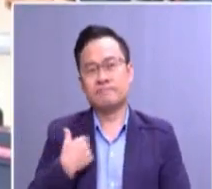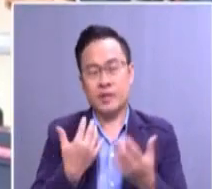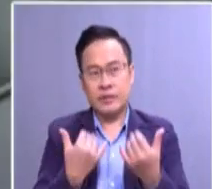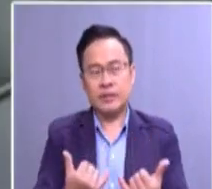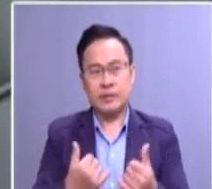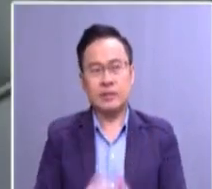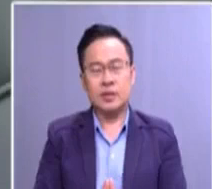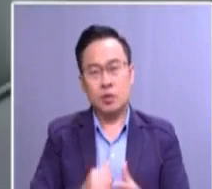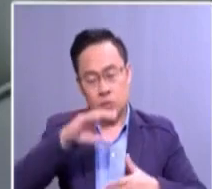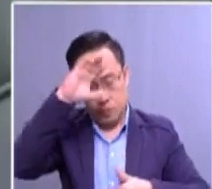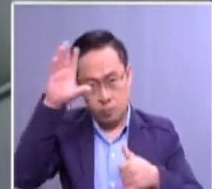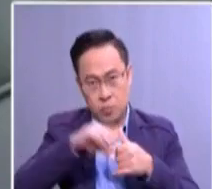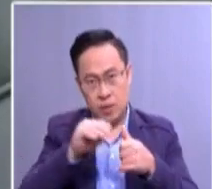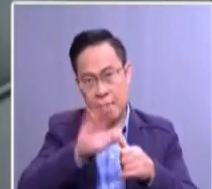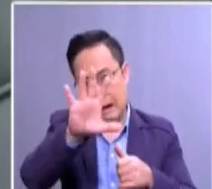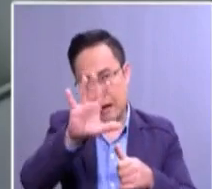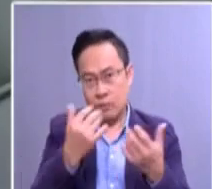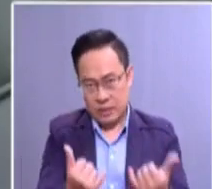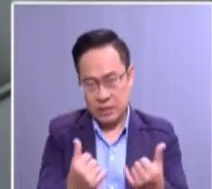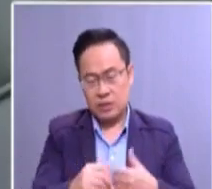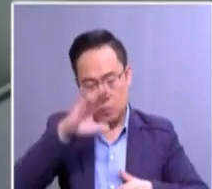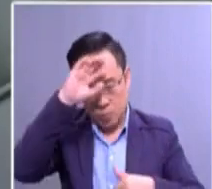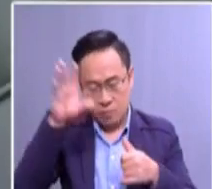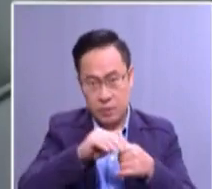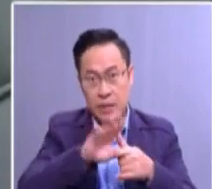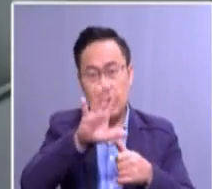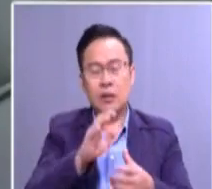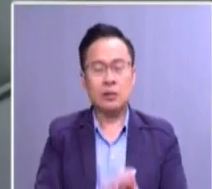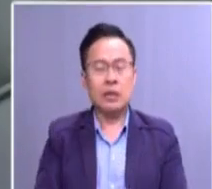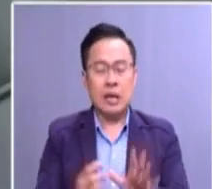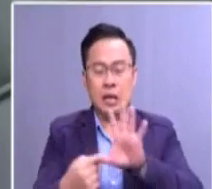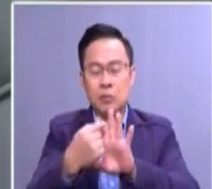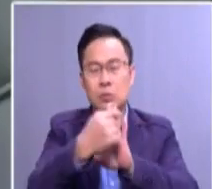จะเอาวันนี้นะคะทางกระทรวงสาสุขประมาณแถลงอัพเดทในช่วงเช้าแล้วสรุปแล้วคุณผู้ชมในช่วงเช้าวันนี้เพิ่มเติมนะคะคือการติดเชื้อโรคโคบิต19วันนี้ผู้ป่วยเพิ่มอีก 5คนด้วยกันนะคะ 5